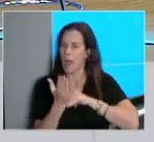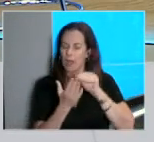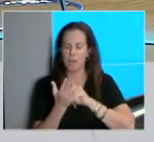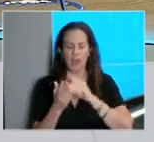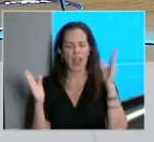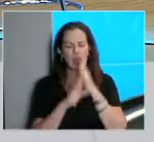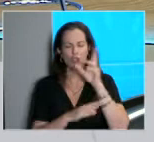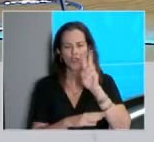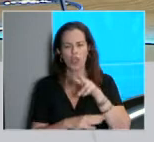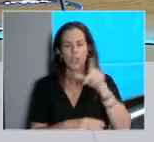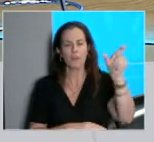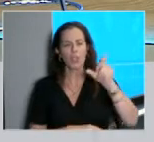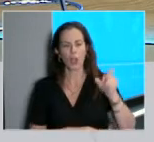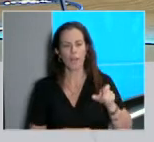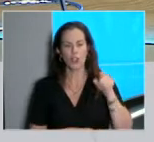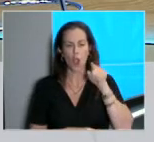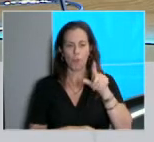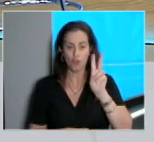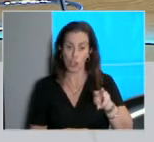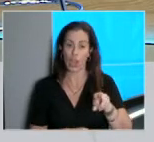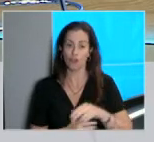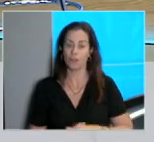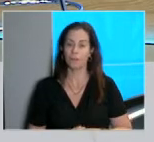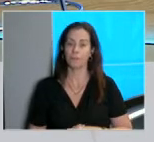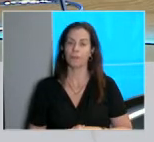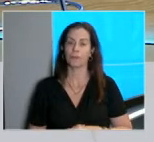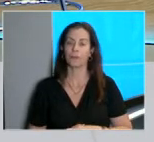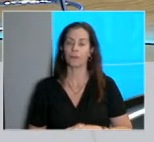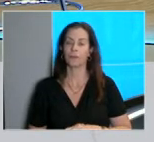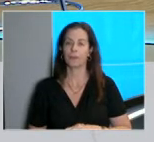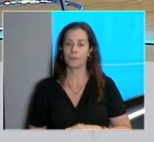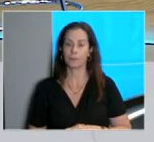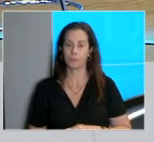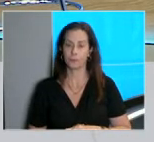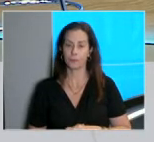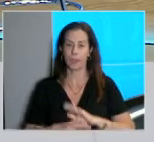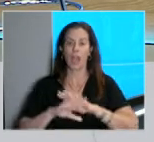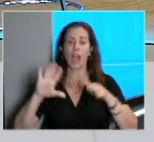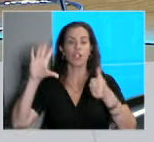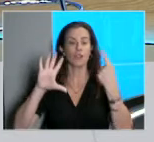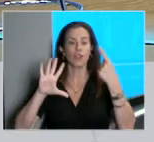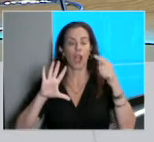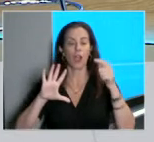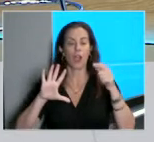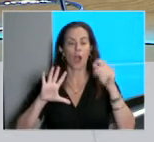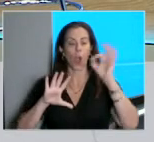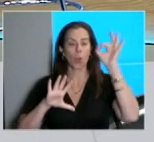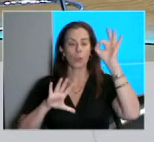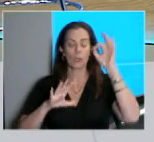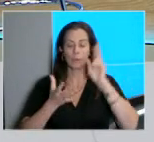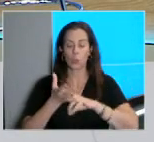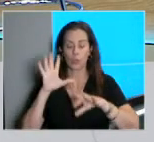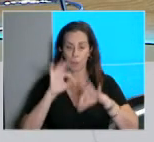הטרור מיהודה ושומרון. וגם סקר ישראל היום, רק 61% מבעלי זכות